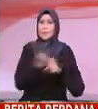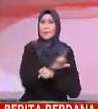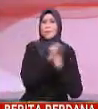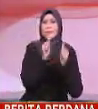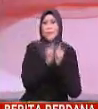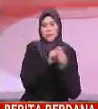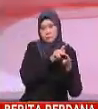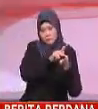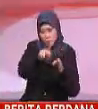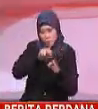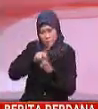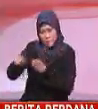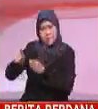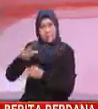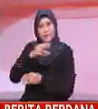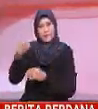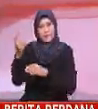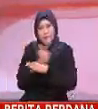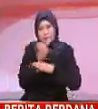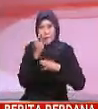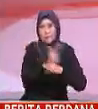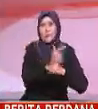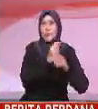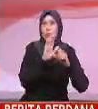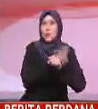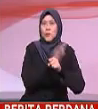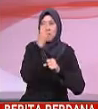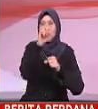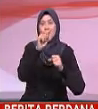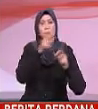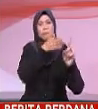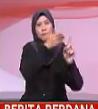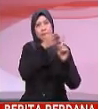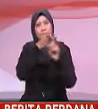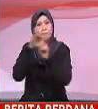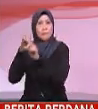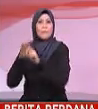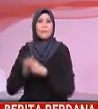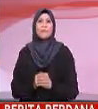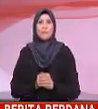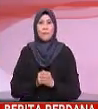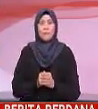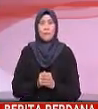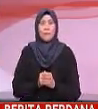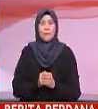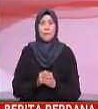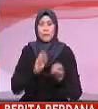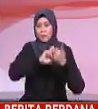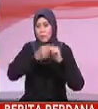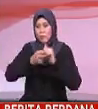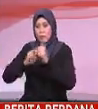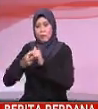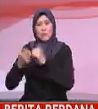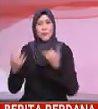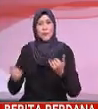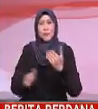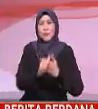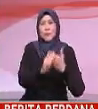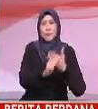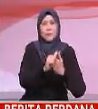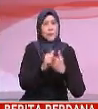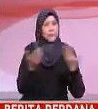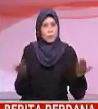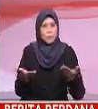dengan kepakaran serta latihan mencukupi pelbagai aspek. Masalahnya yang dihadapi sekarang, yang risikonya lagi